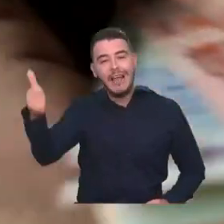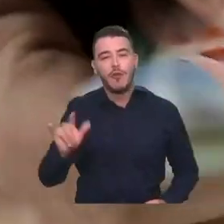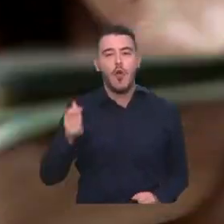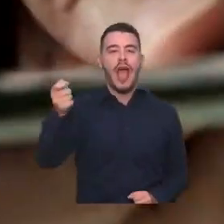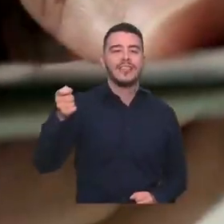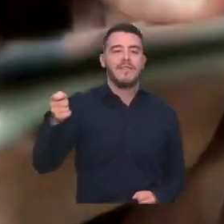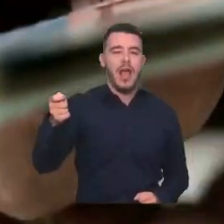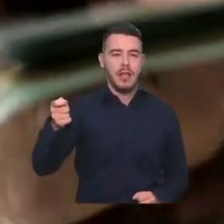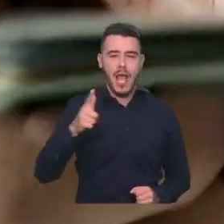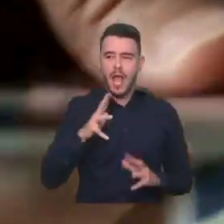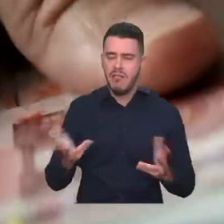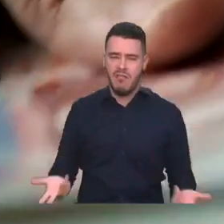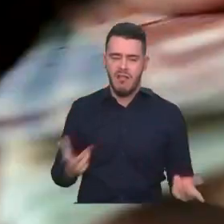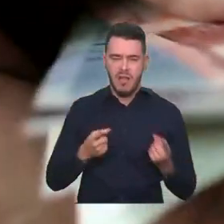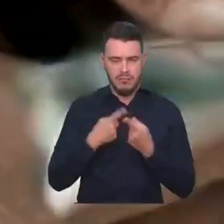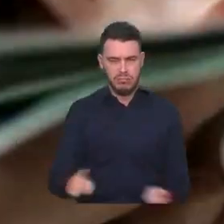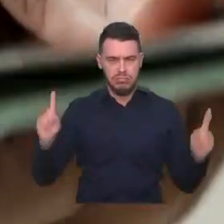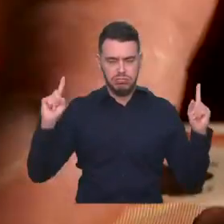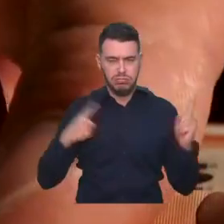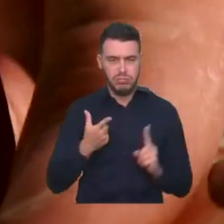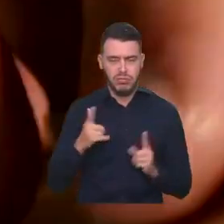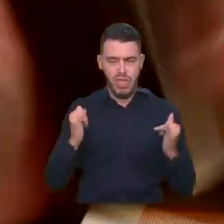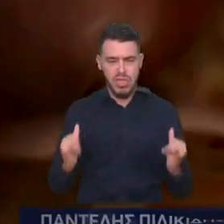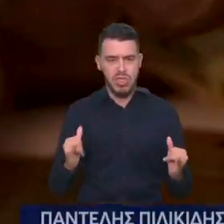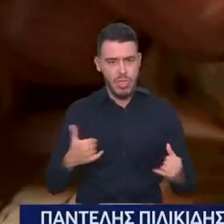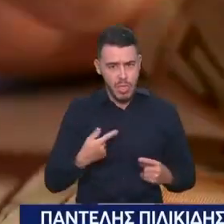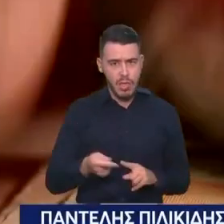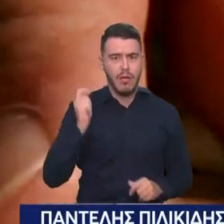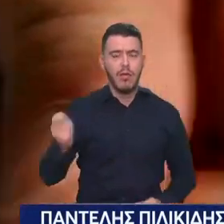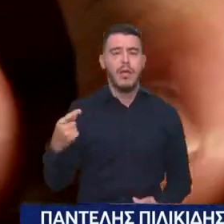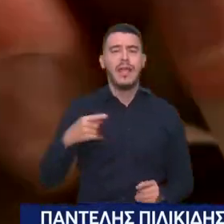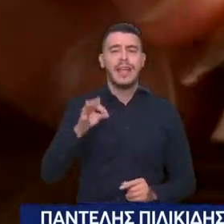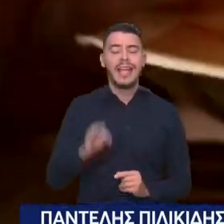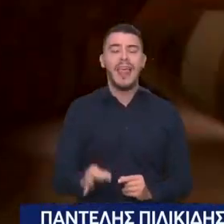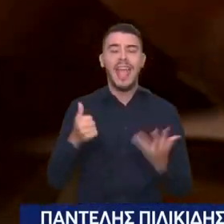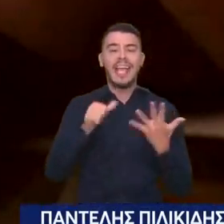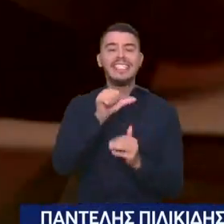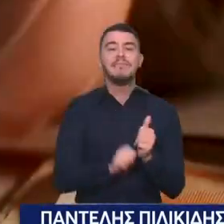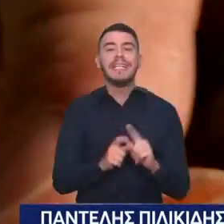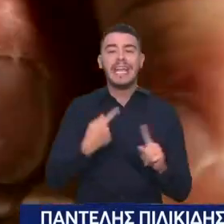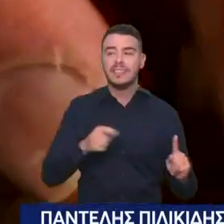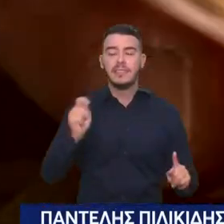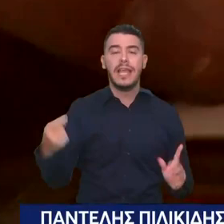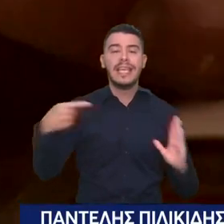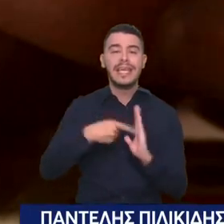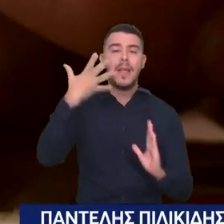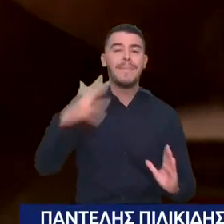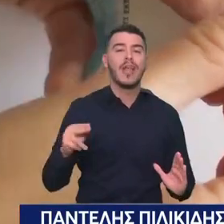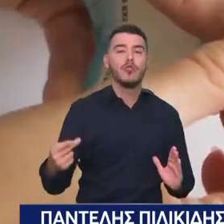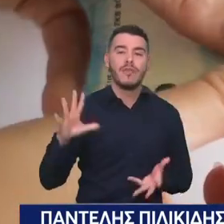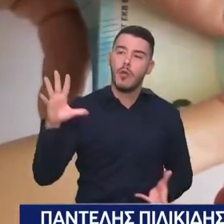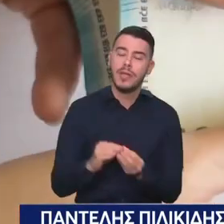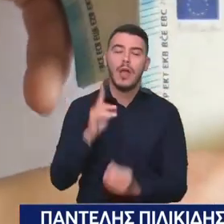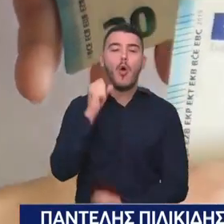διαδικασία αποδεικνύεται από την αρχή περίπλοκη και χρονοβόρα. Πλήρωνα κανονικά τα 1500 ευρώ το εξάμηνο, μέχρι που ήρθε ο καιρός και